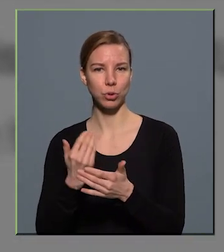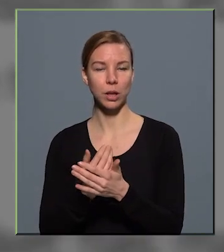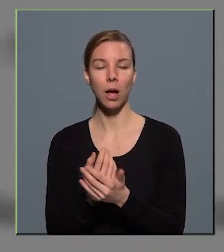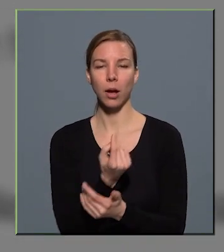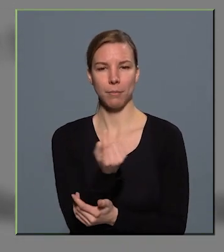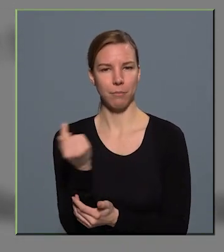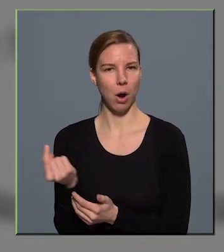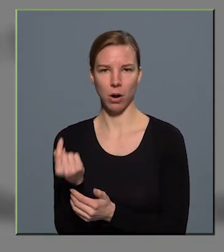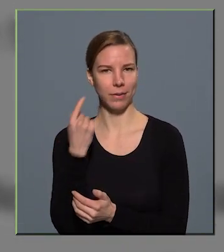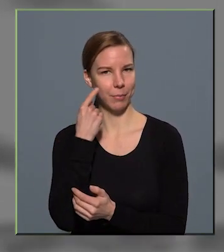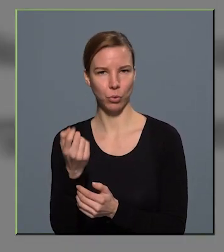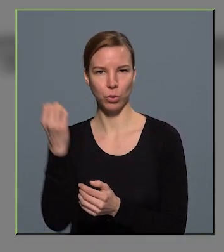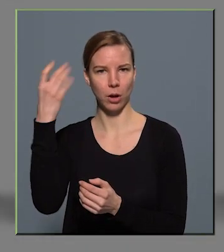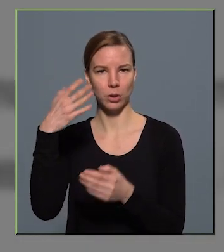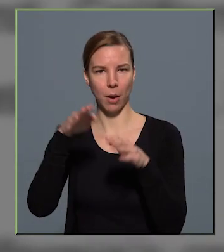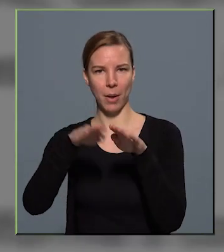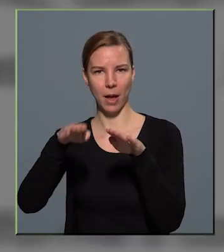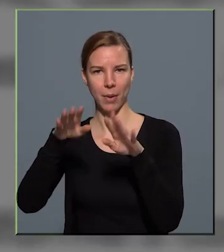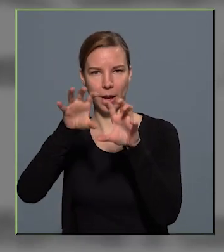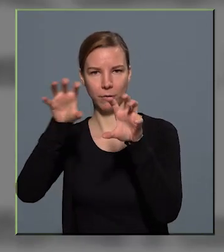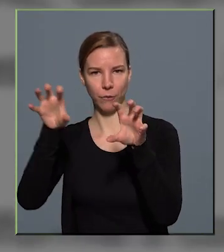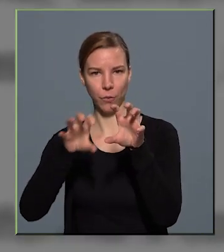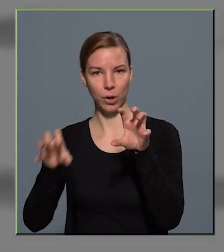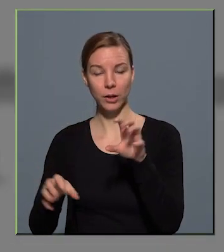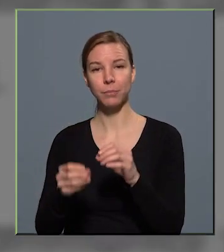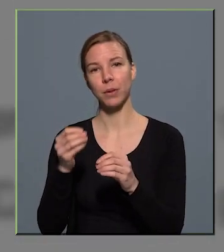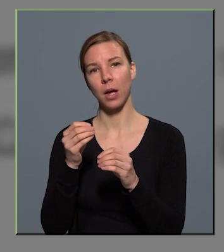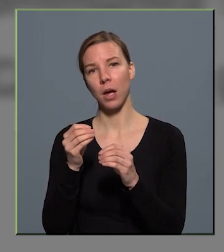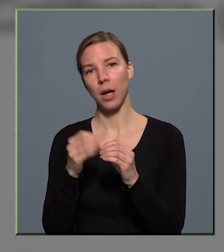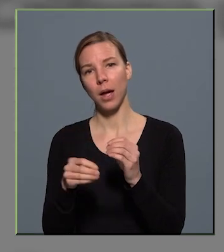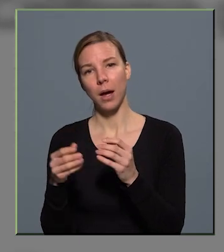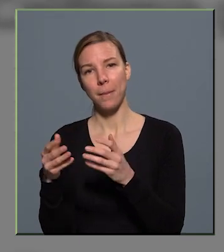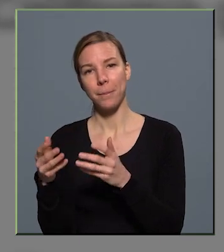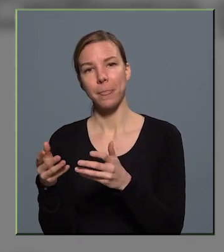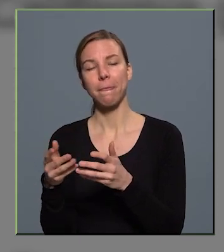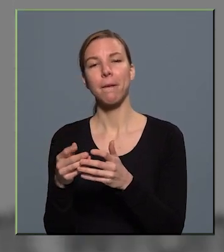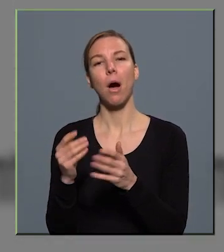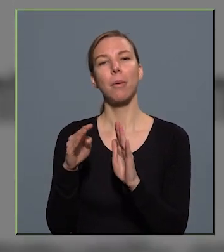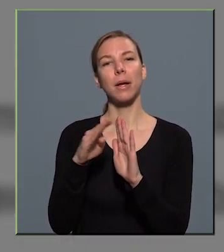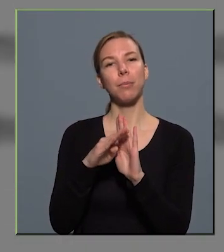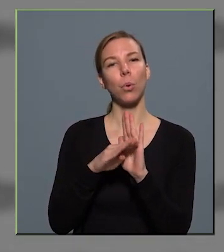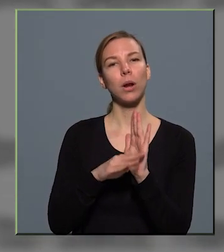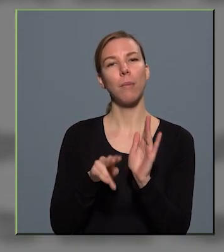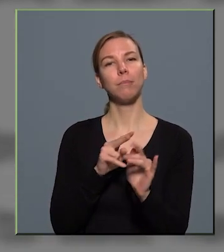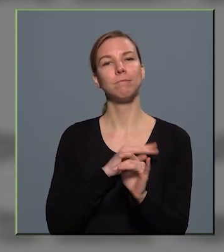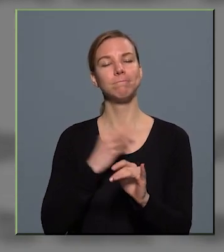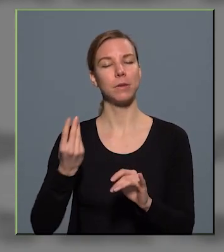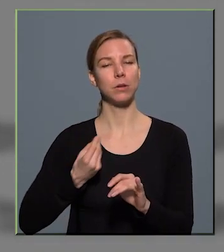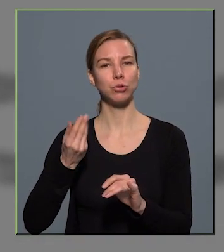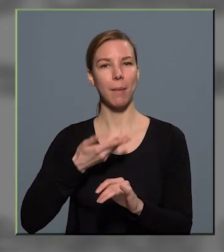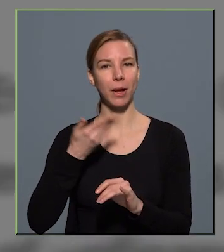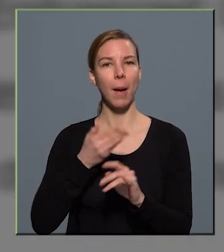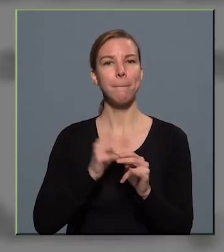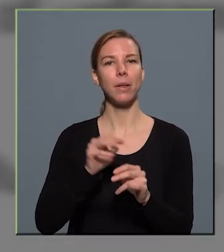maguk nem tudnak napelemeket telepíteni, ezért vagy azért. A program szószólói felemlegetik, hogy például